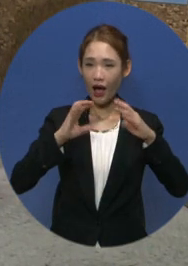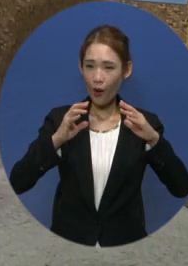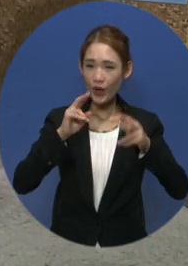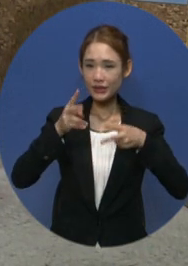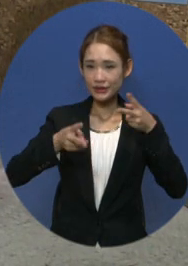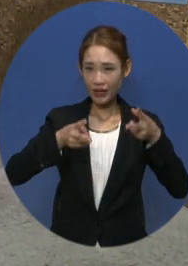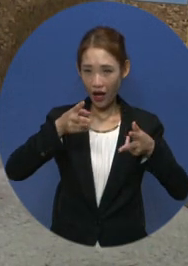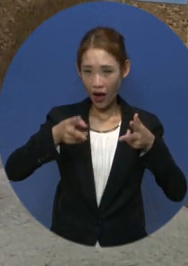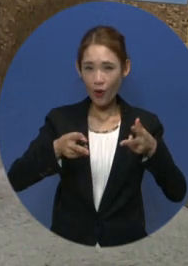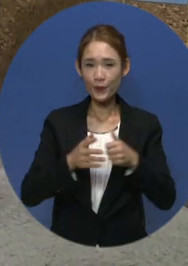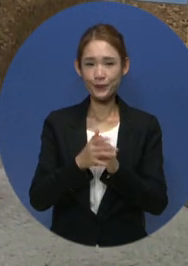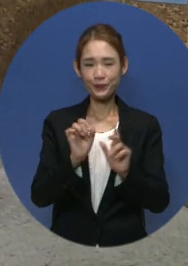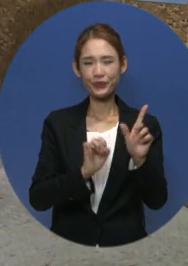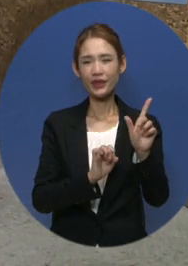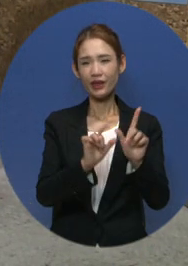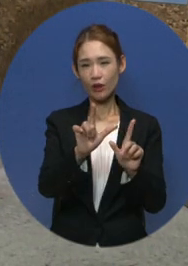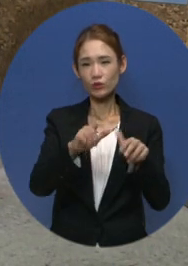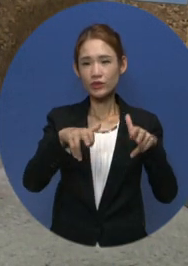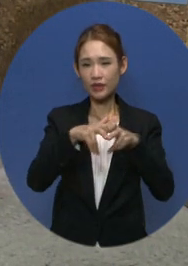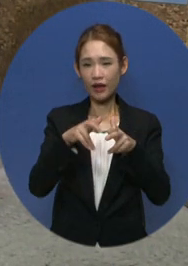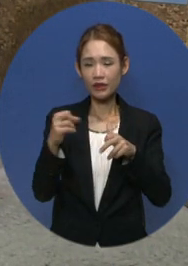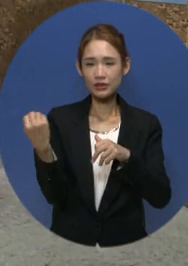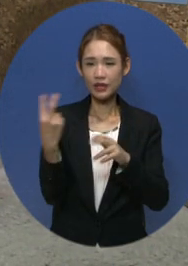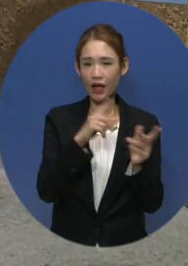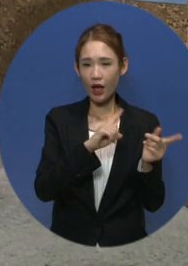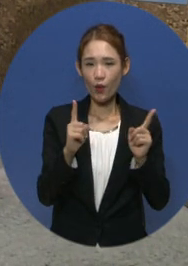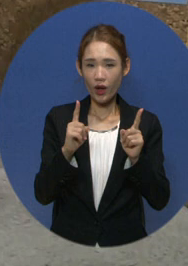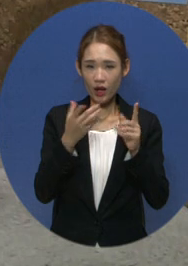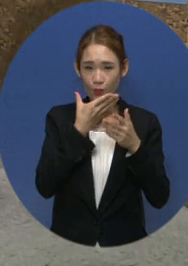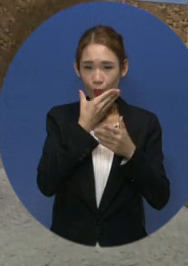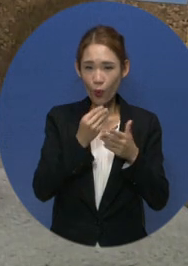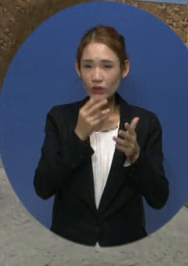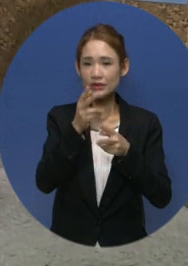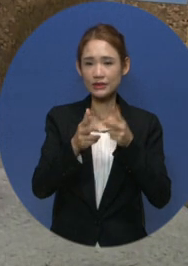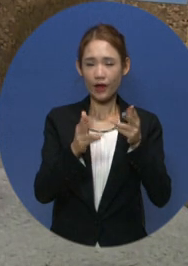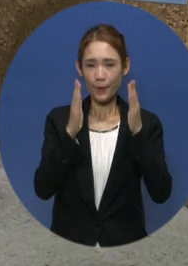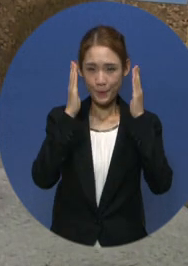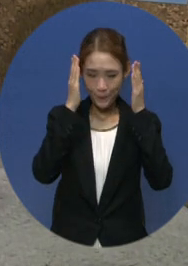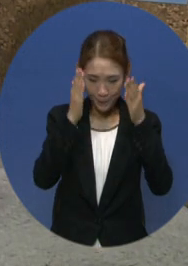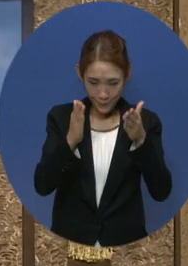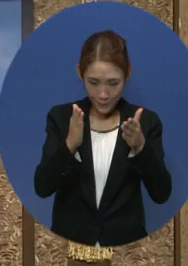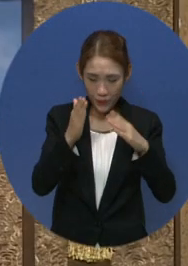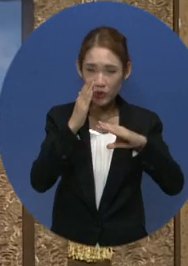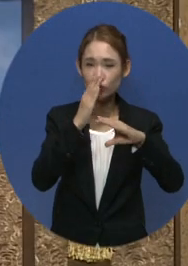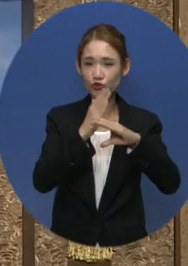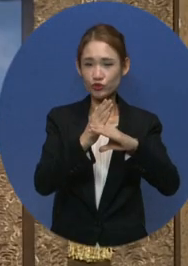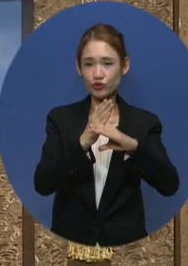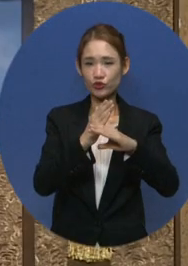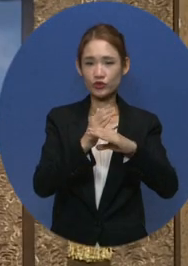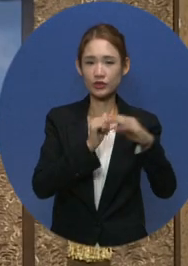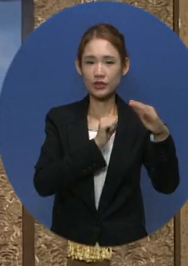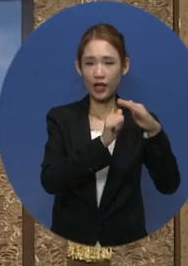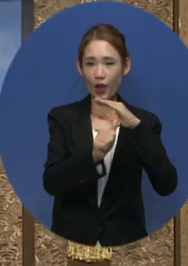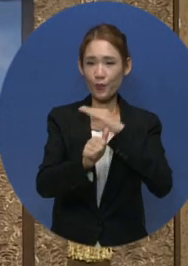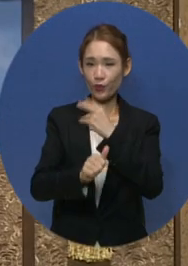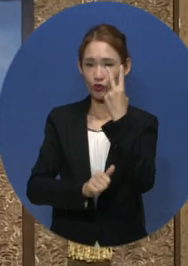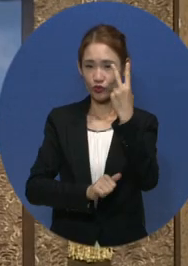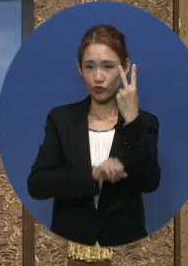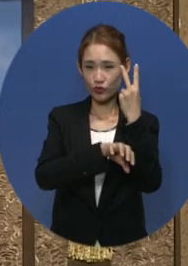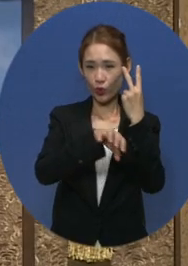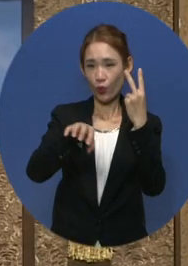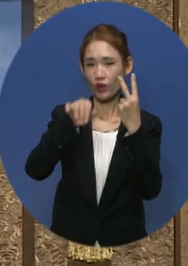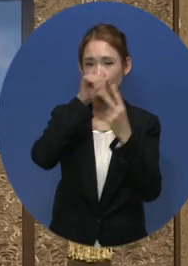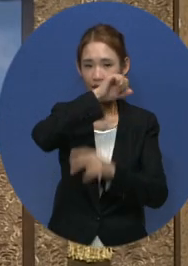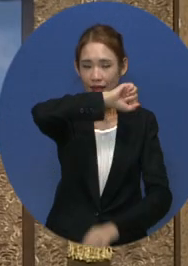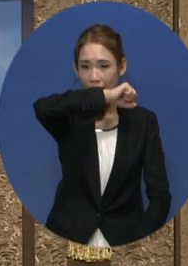대부분 장애인 재활 복지 사업에 초점이 맞춰져 있어요. 네. 대표적인 곳 한 두 군데 말씀드리면 네.